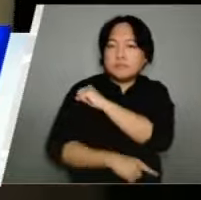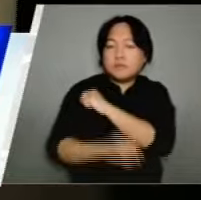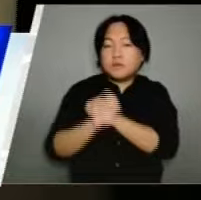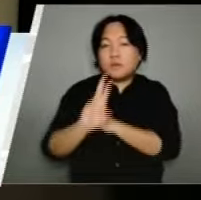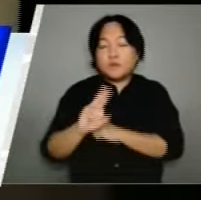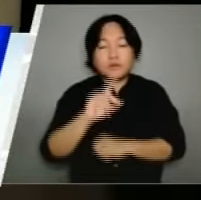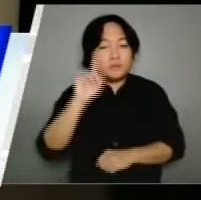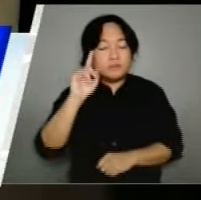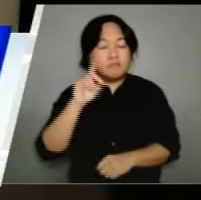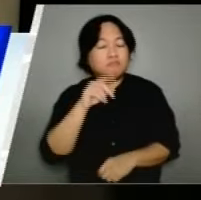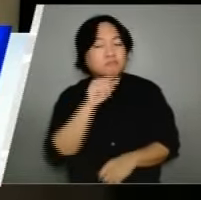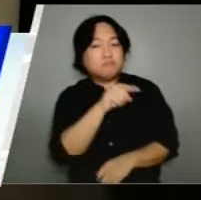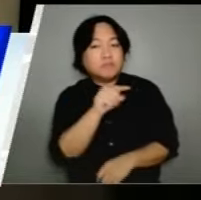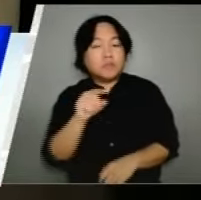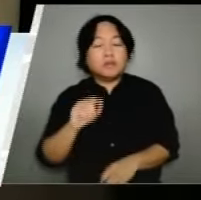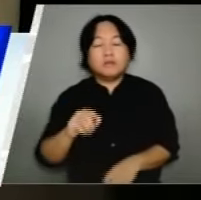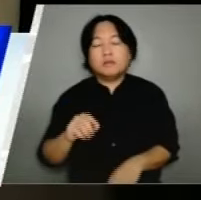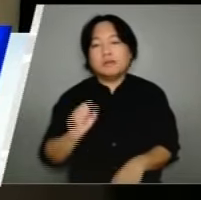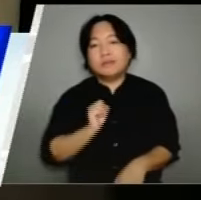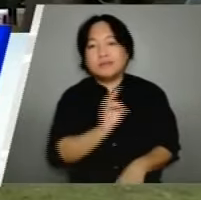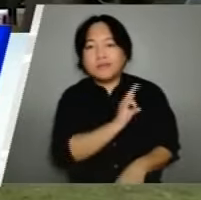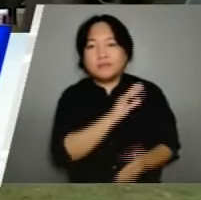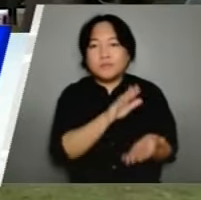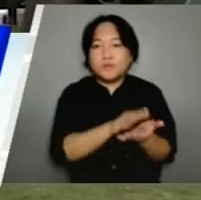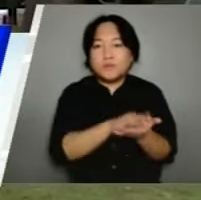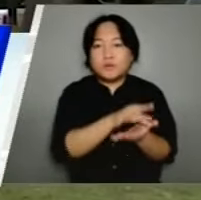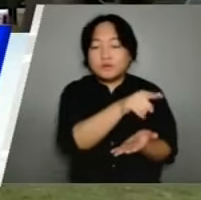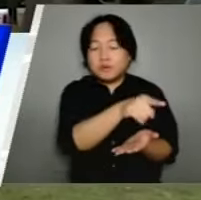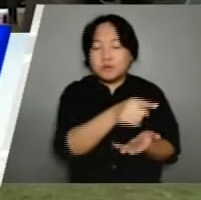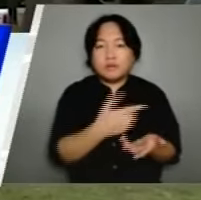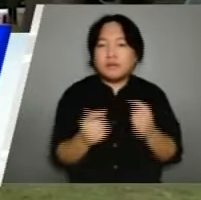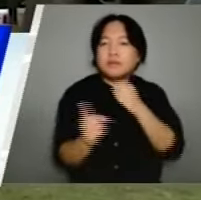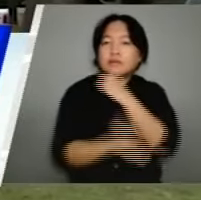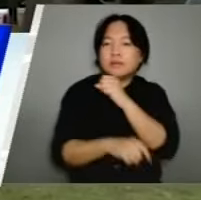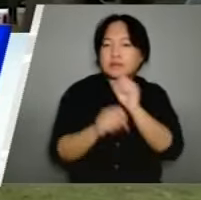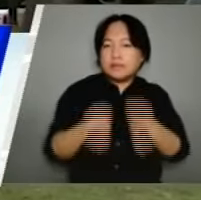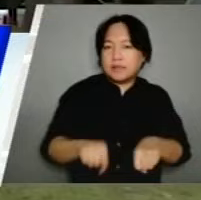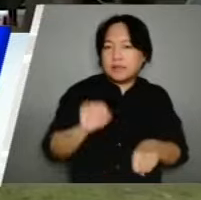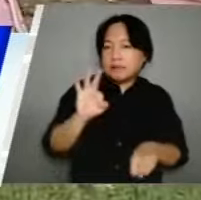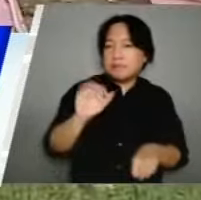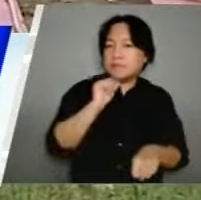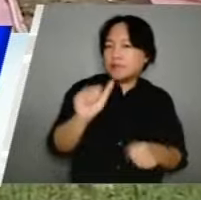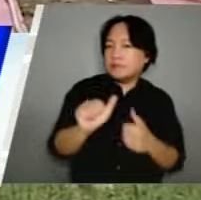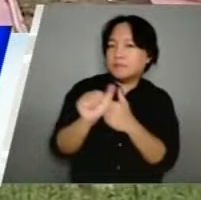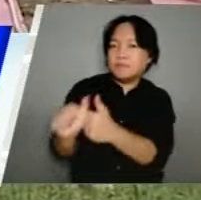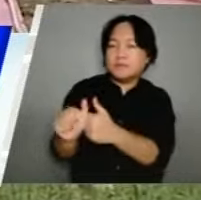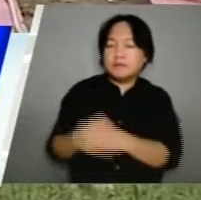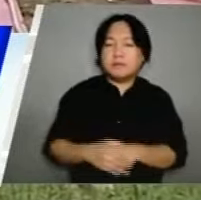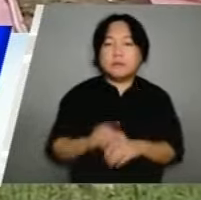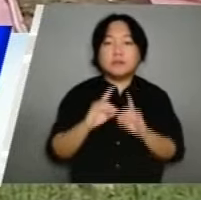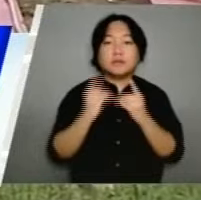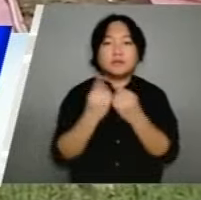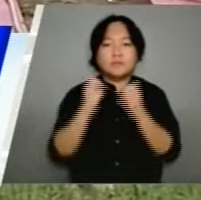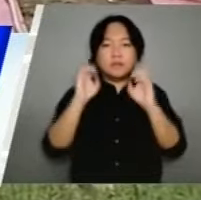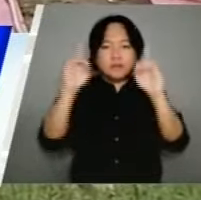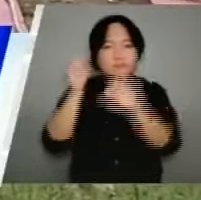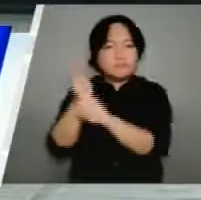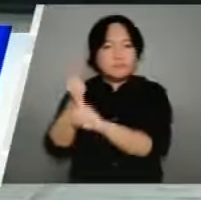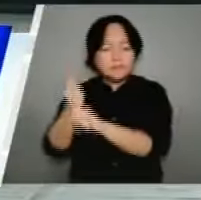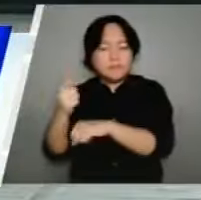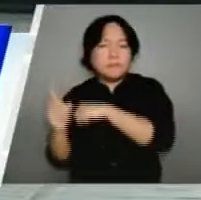hindi tatalima sa mga panuntunang bubuuhin ng DepEd. Dapat din ang magtatakda ng parusa ayon sa